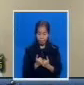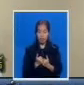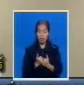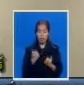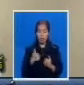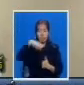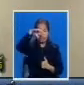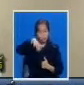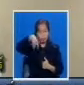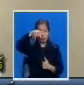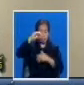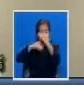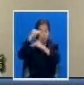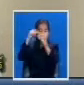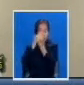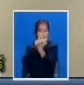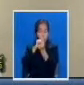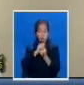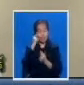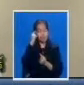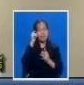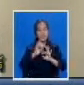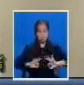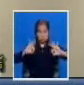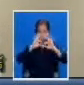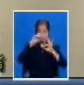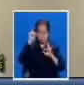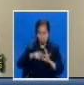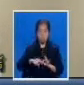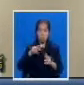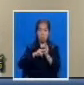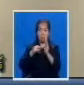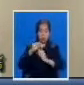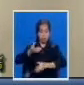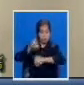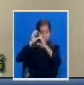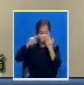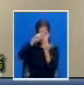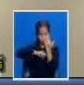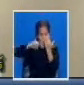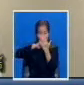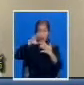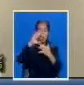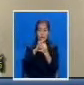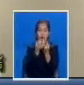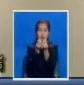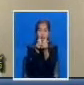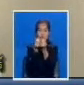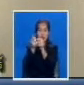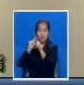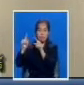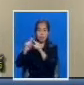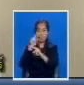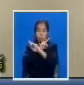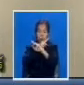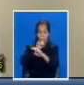พัฒน์เสนอมาก็คือว่ามีความจำเป็นที่จะต้องทบทวนในเรื่องของตัวเลขเกี่ยวข้องกับสมมติฐานในเรื่อง